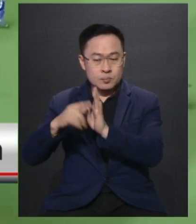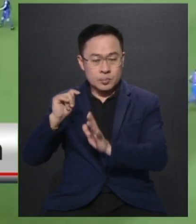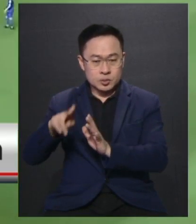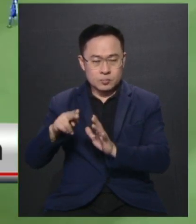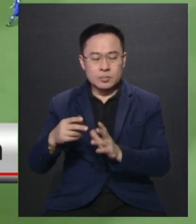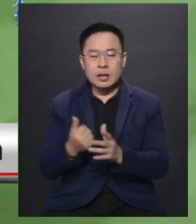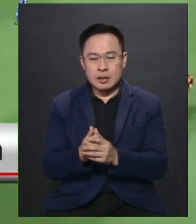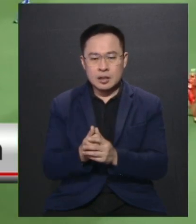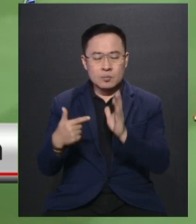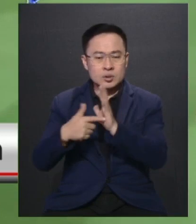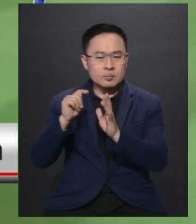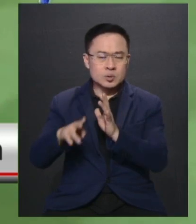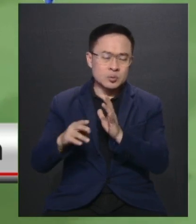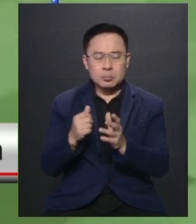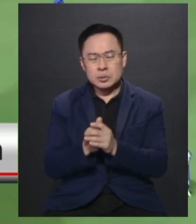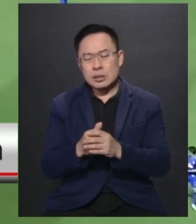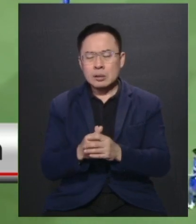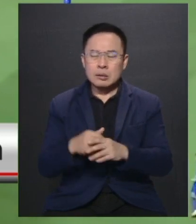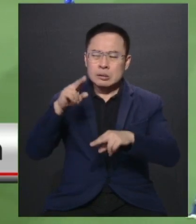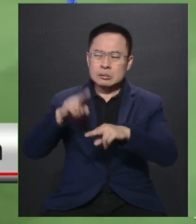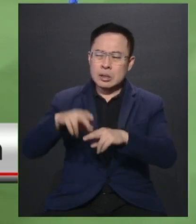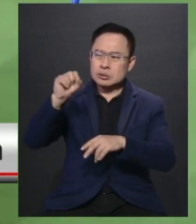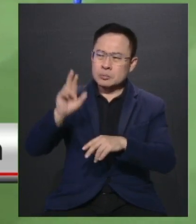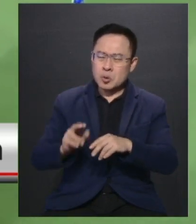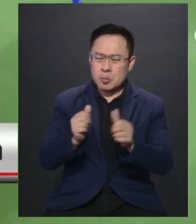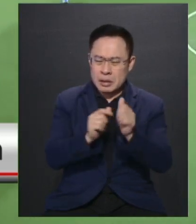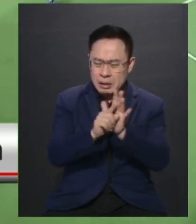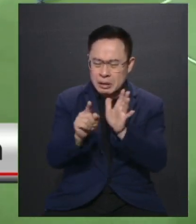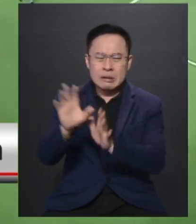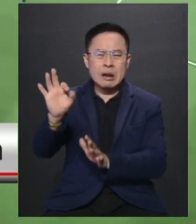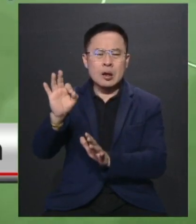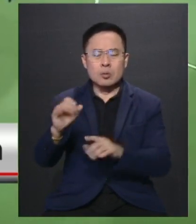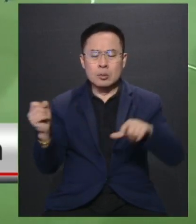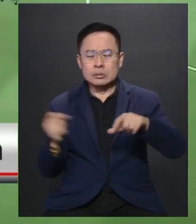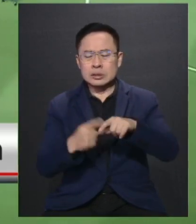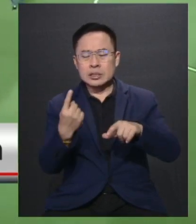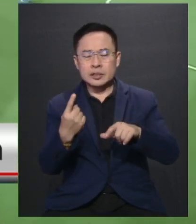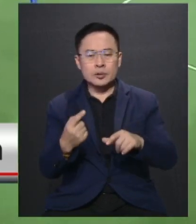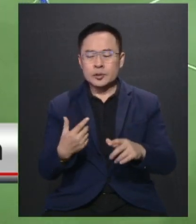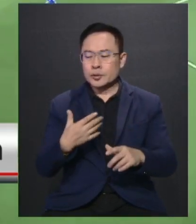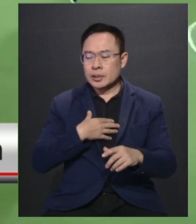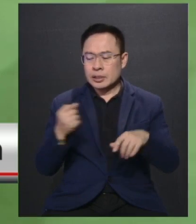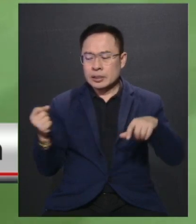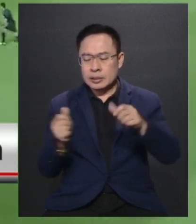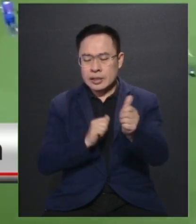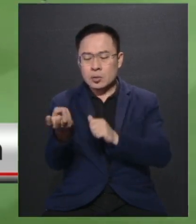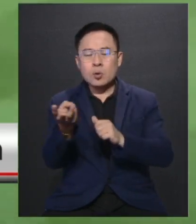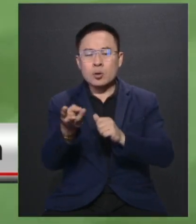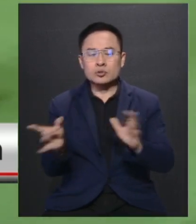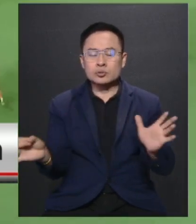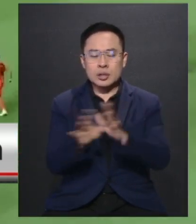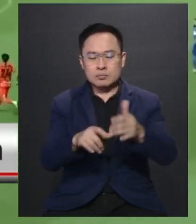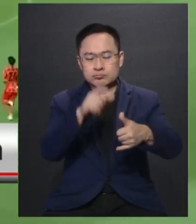ว่าไม่ค่อยได้รับโอกาสในการลงสนามนะฮะลงไป 9นัดยิง 1ประตูกับ 1แอสซิสรวมทุกรายการนะครับ